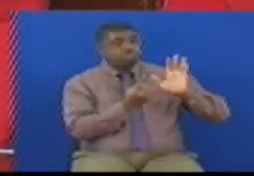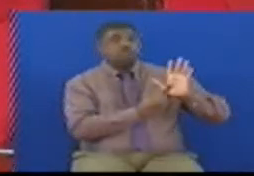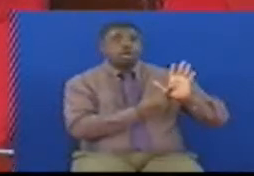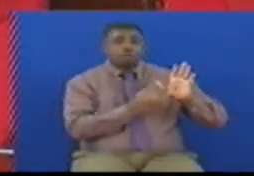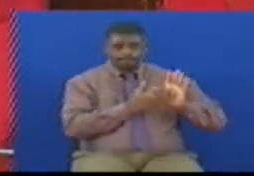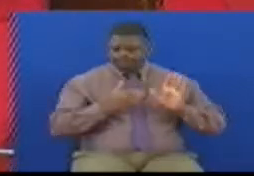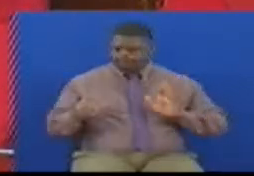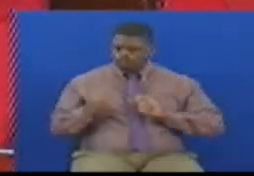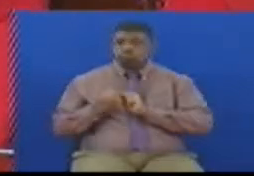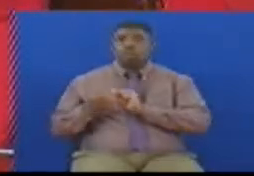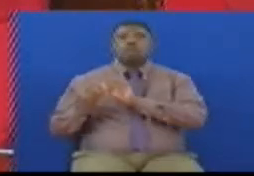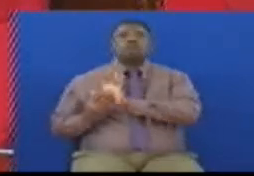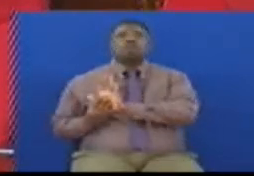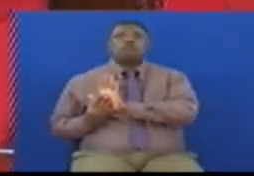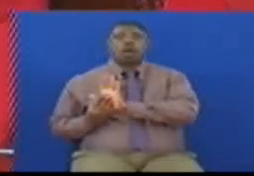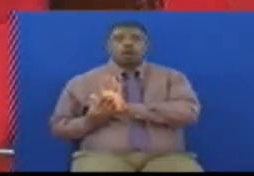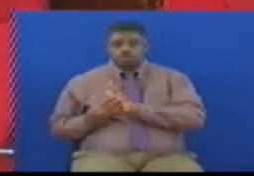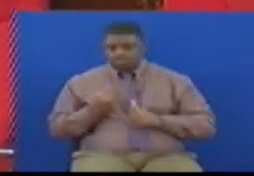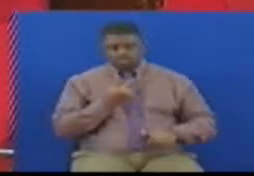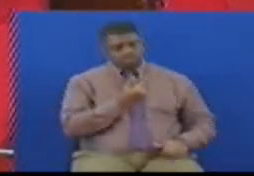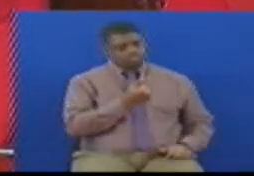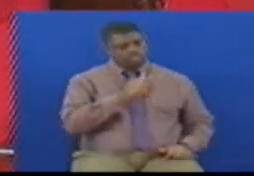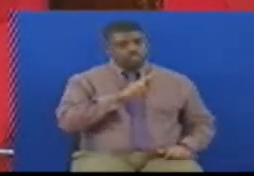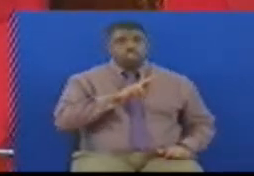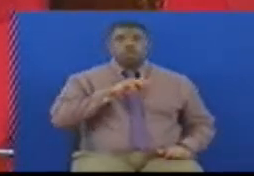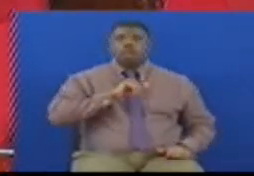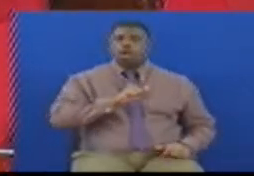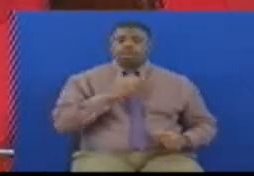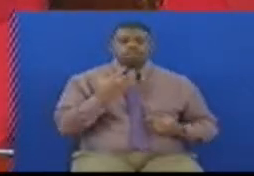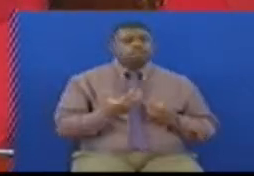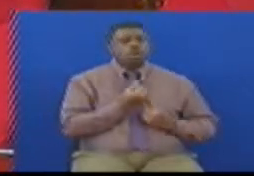2019 TRA ilifanikiwa kukusanya mapato kwa wastani wa